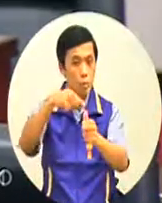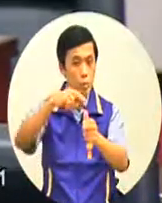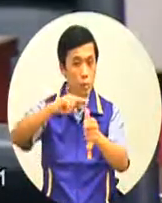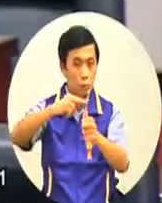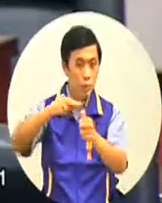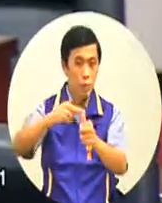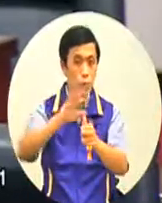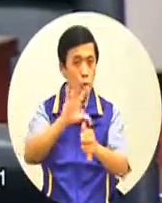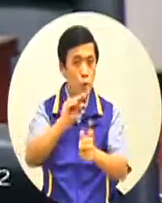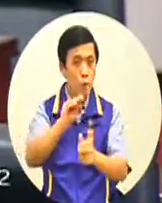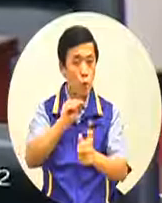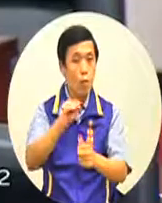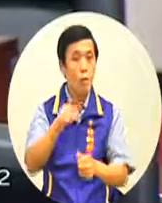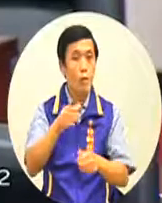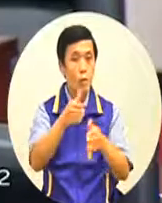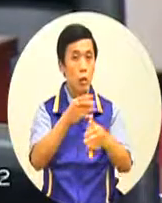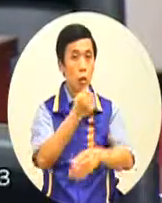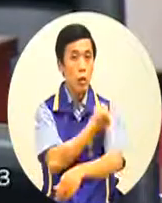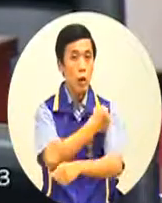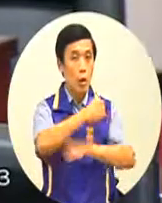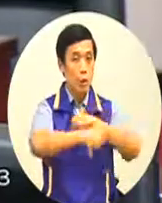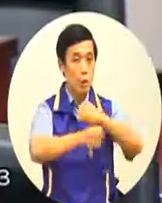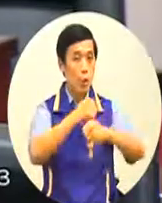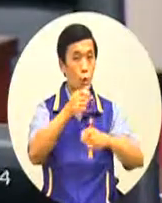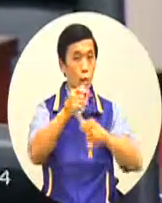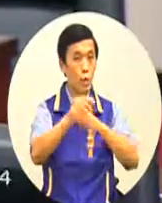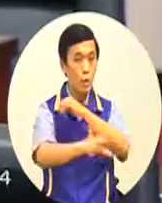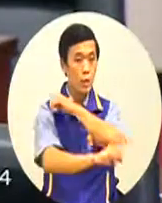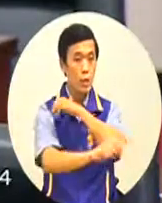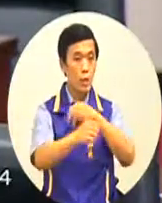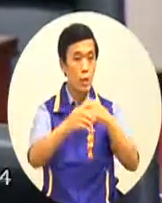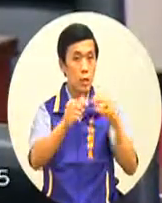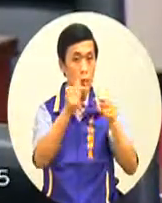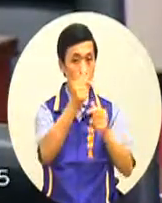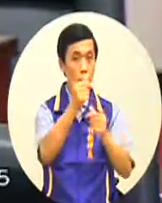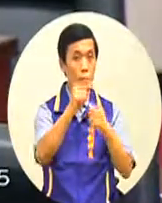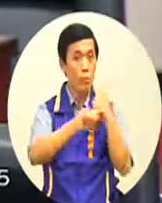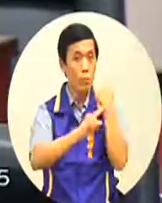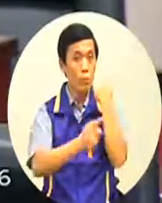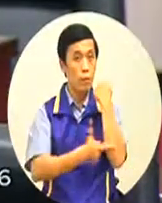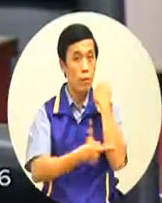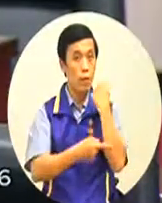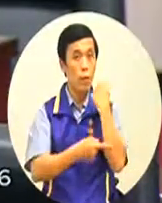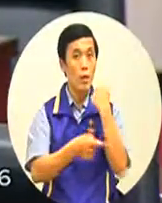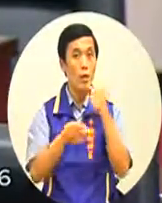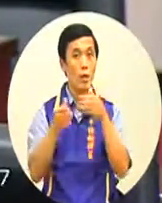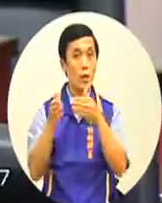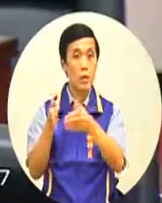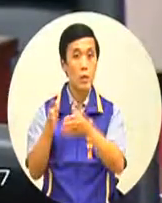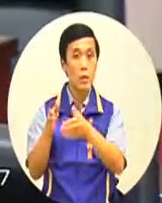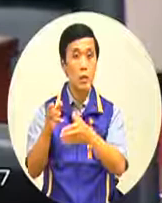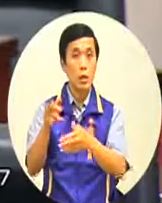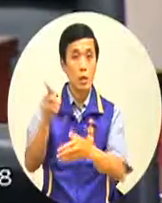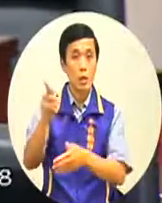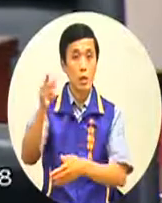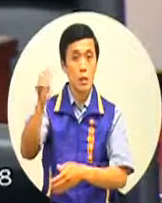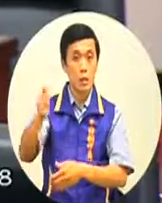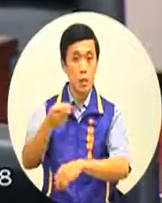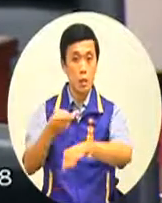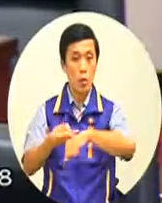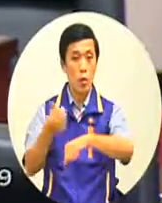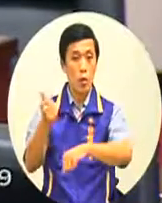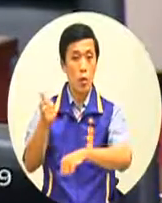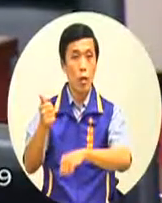有关劳动基准法，哦，那个罗科长，罗永新罗科长，你先解释一